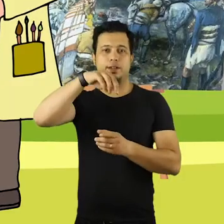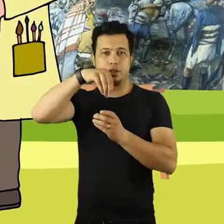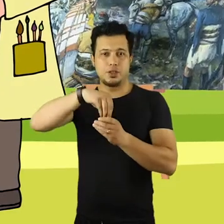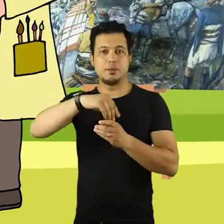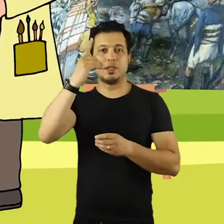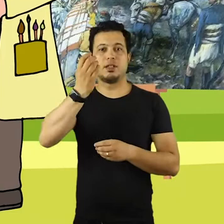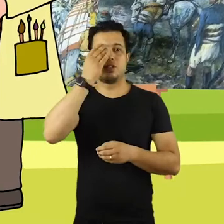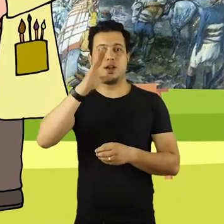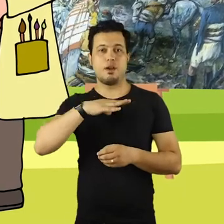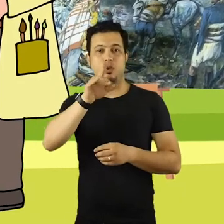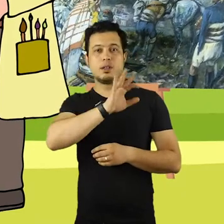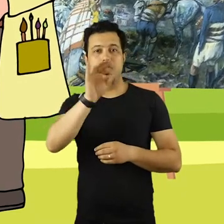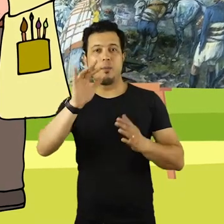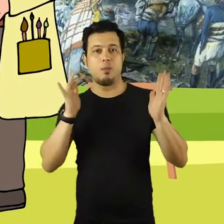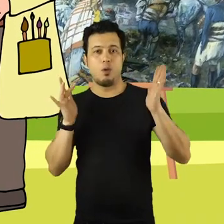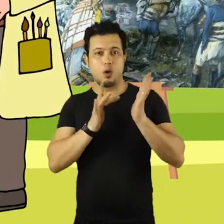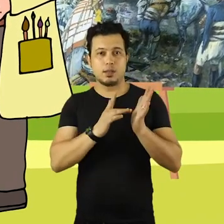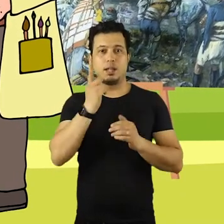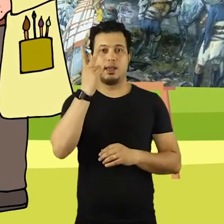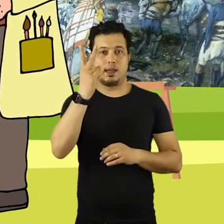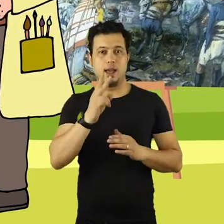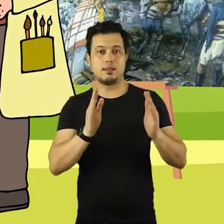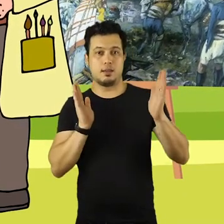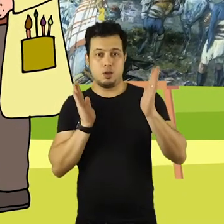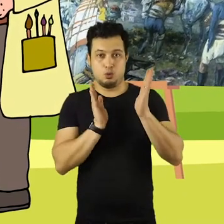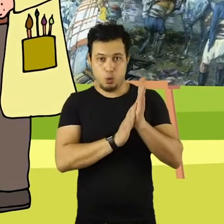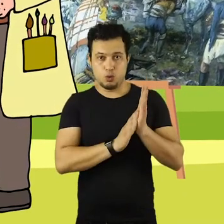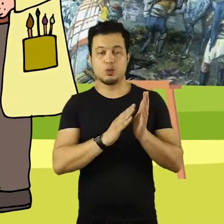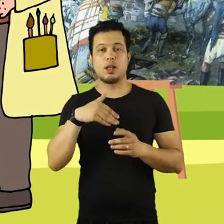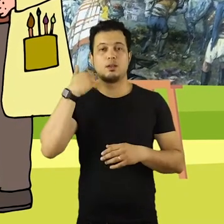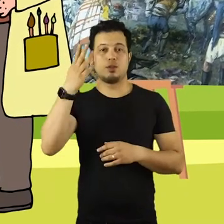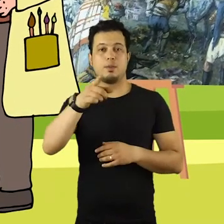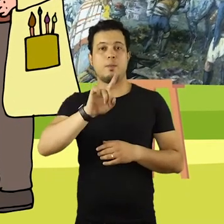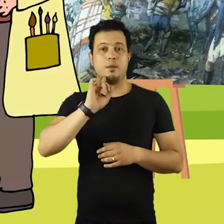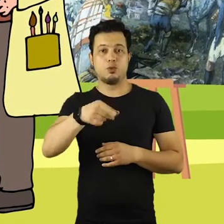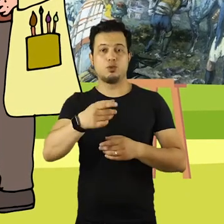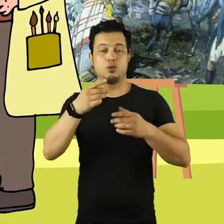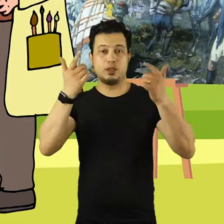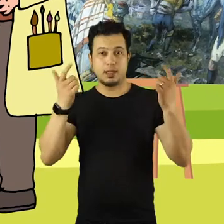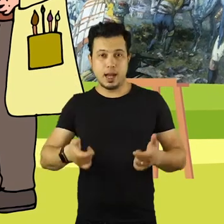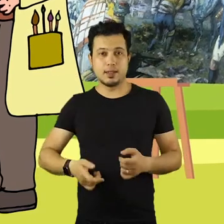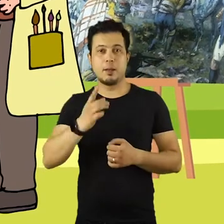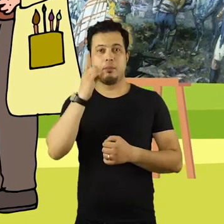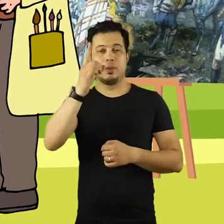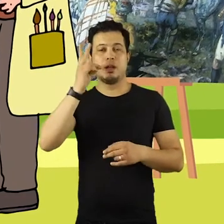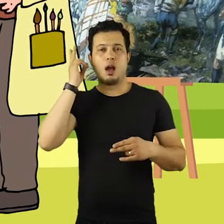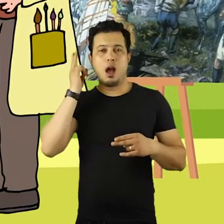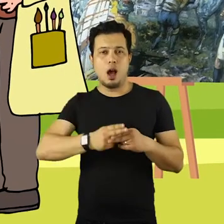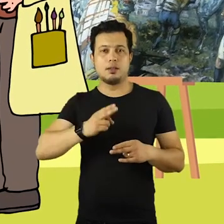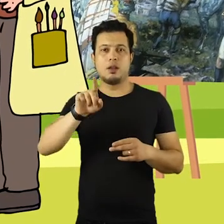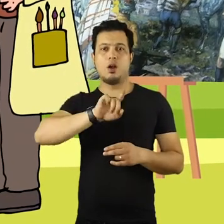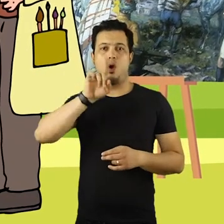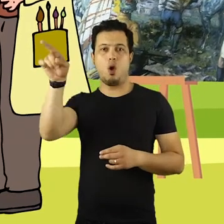O çiçeğin tam ortasına iki kez dokunduğunuzda bulunduğunuz yerden bir anda oraya